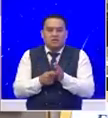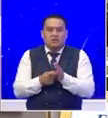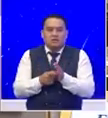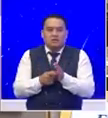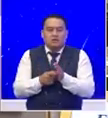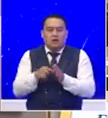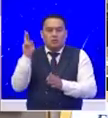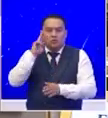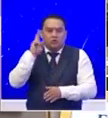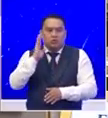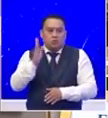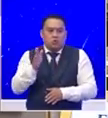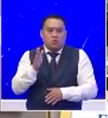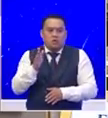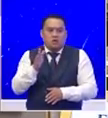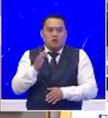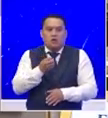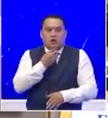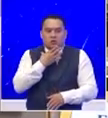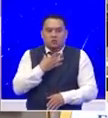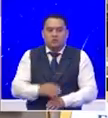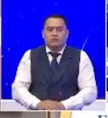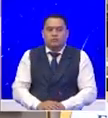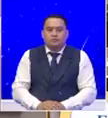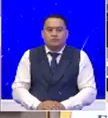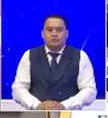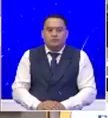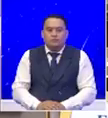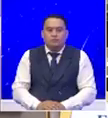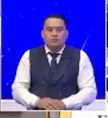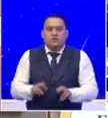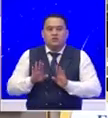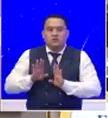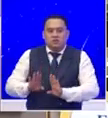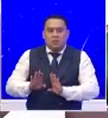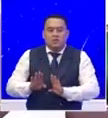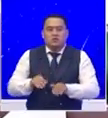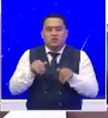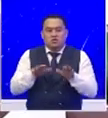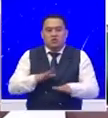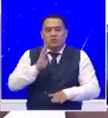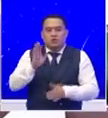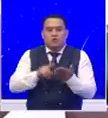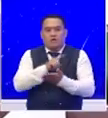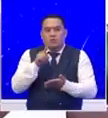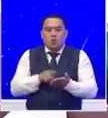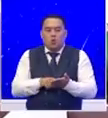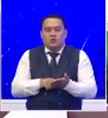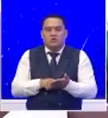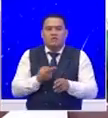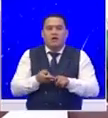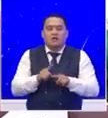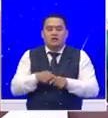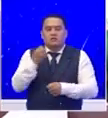жерде уходить. Яхсма? Яхсма? Урмбасар займется. Те, кто не смог попасть в этот